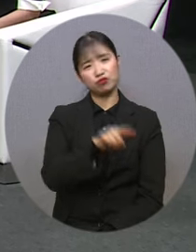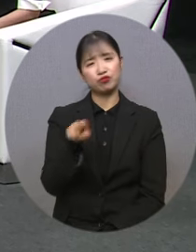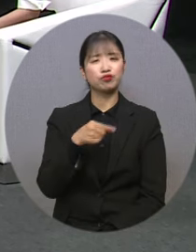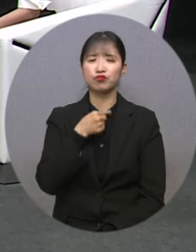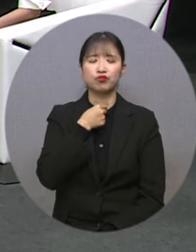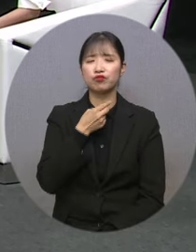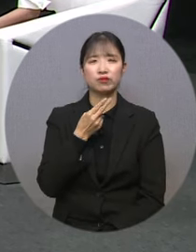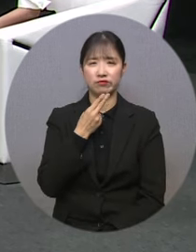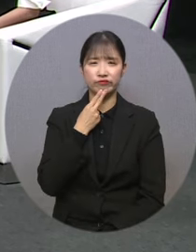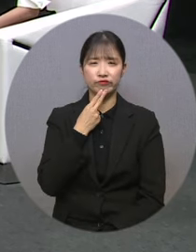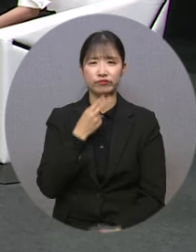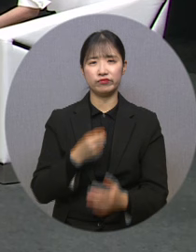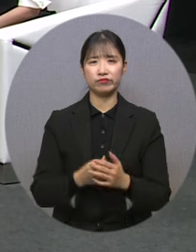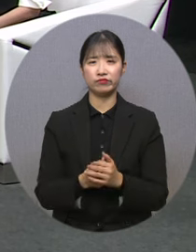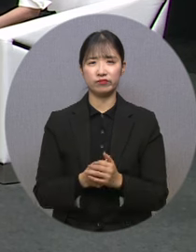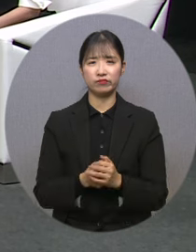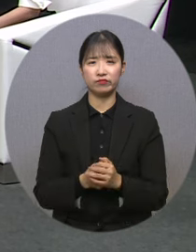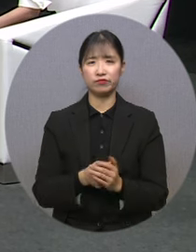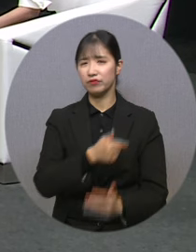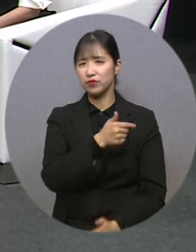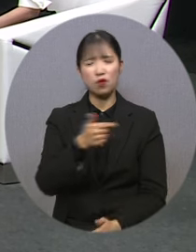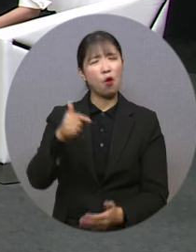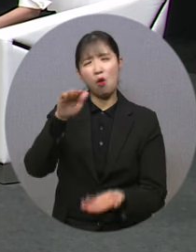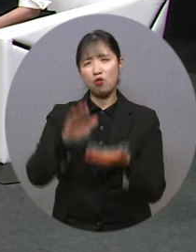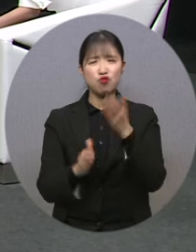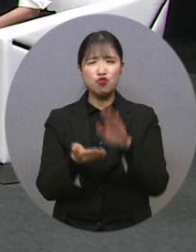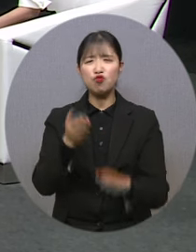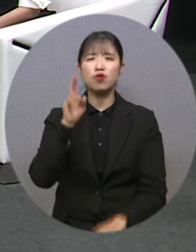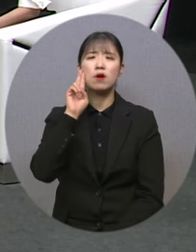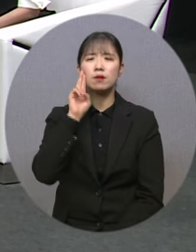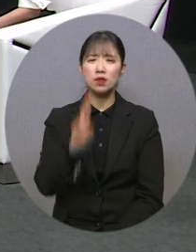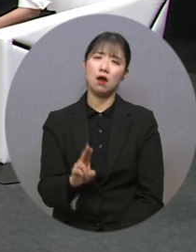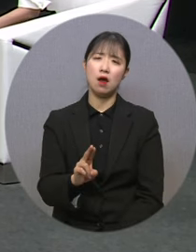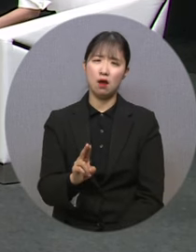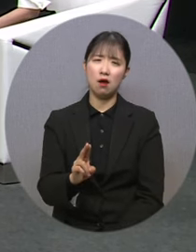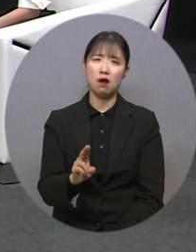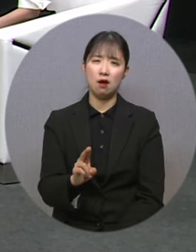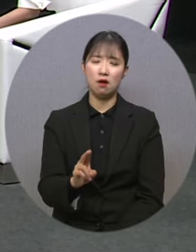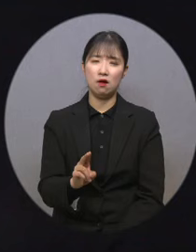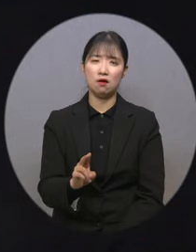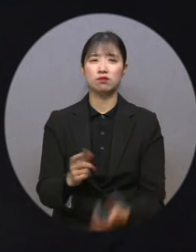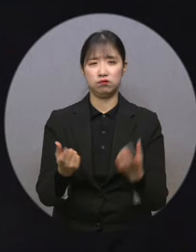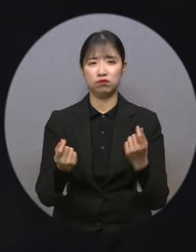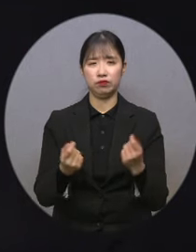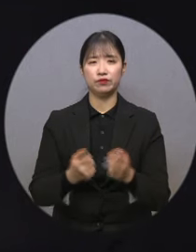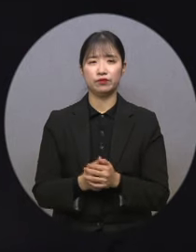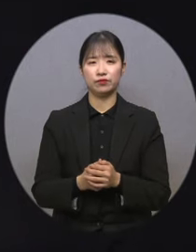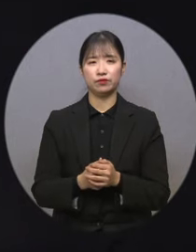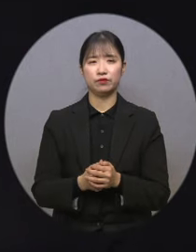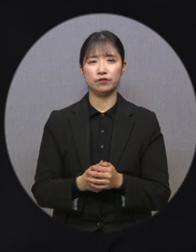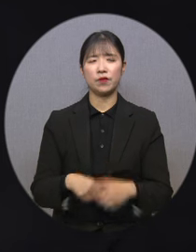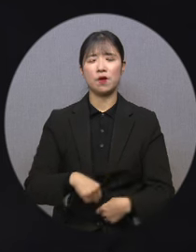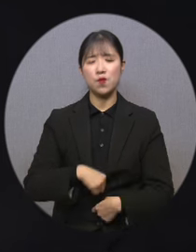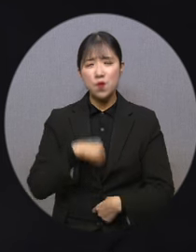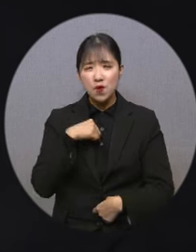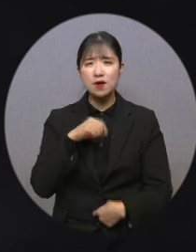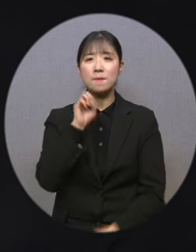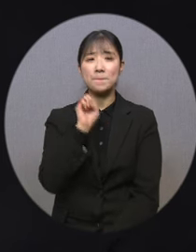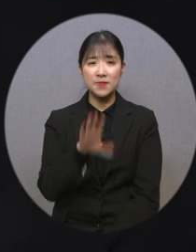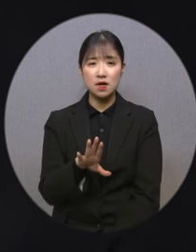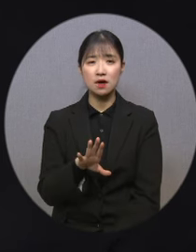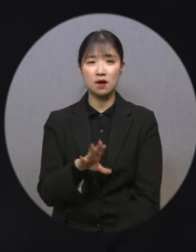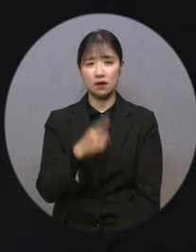않습니다 그래서 너무 불공정이 많다는거 님께서 솔직히 말해서